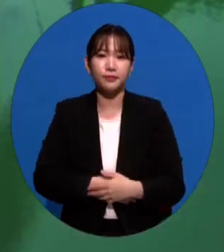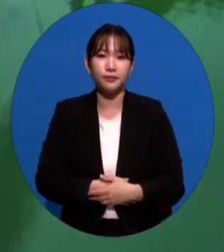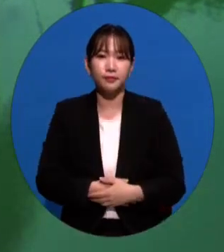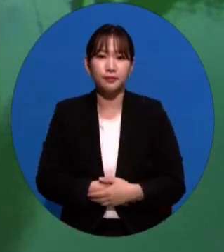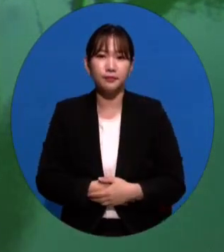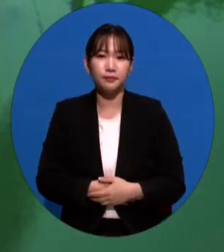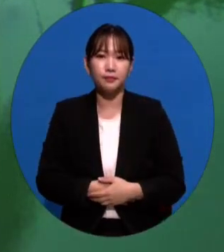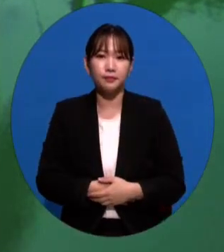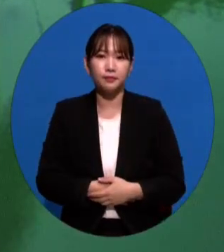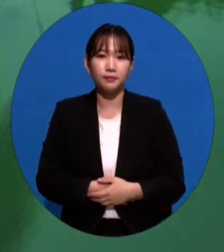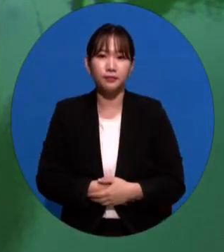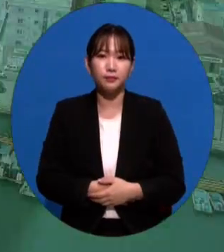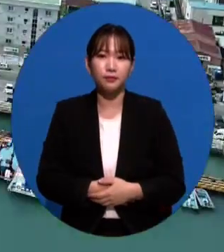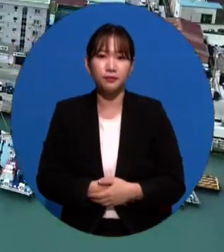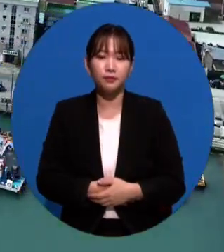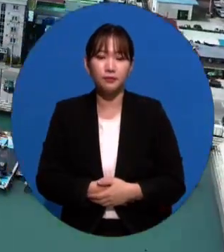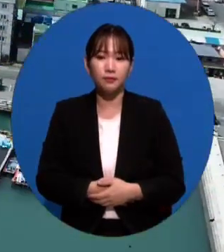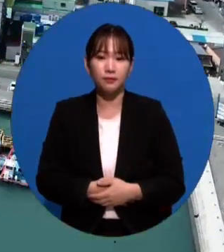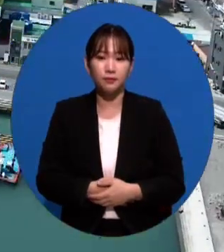박종호 기자입니다.